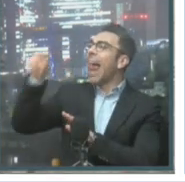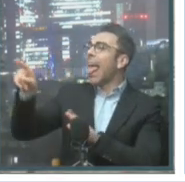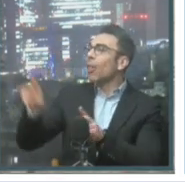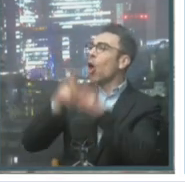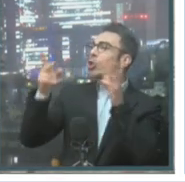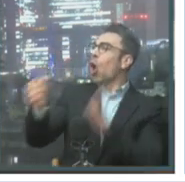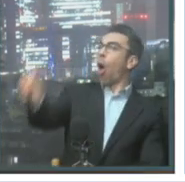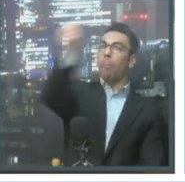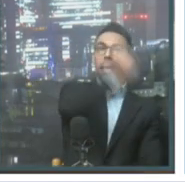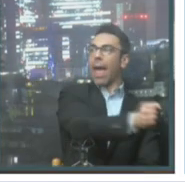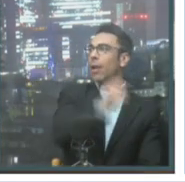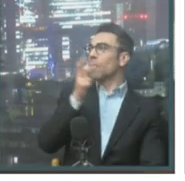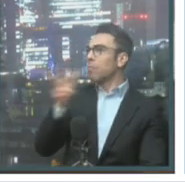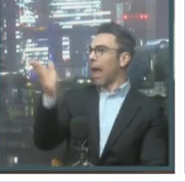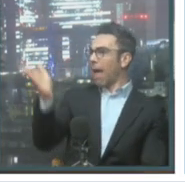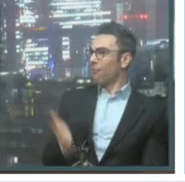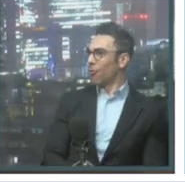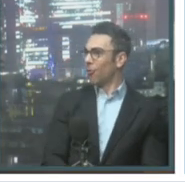pranzo